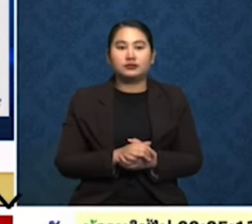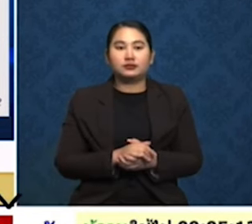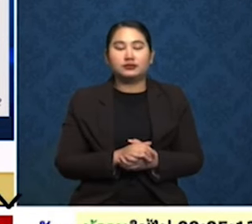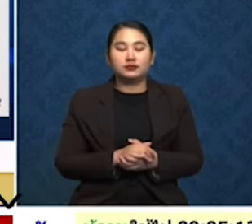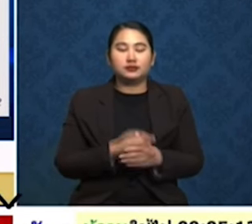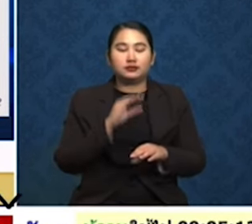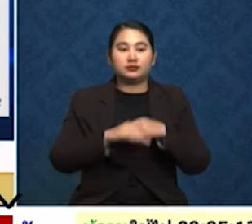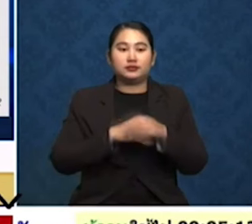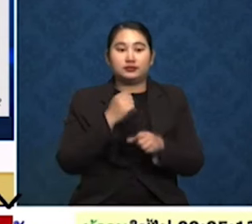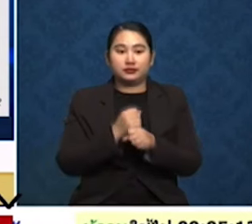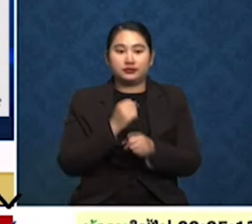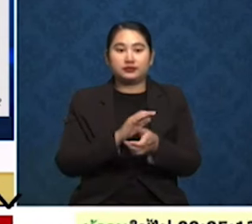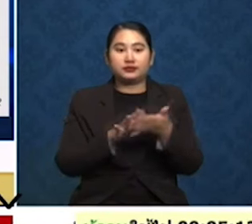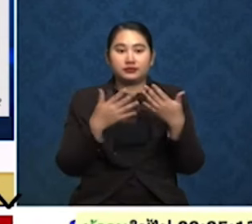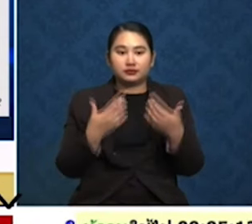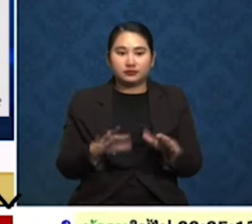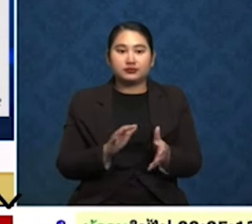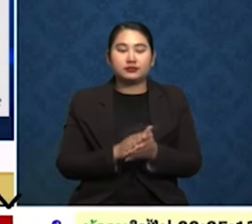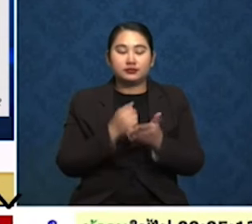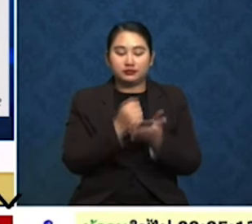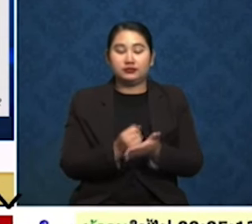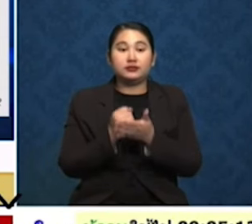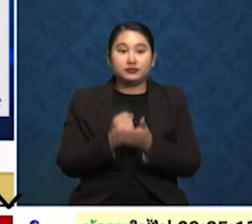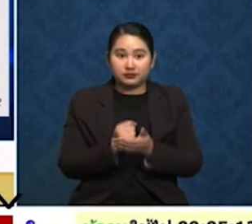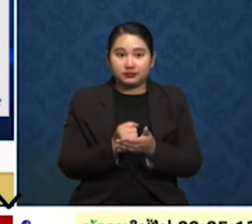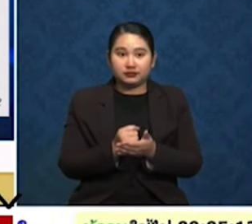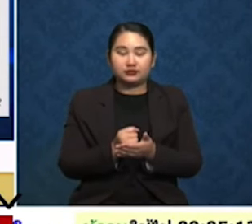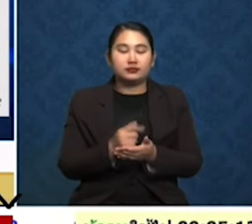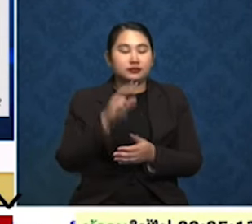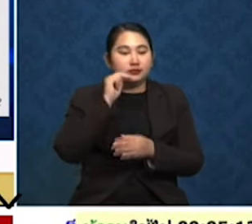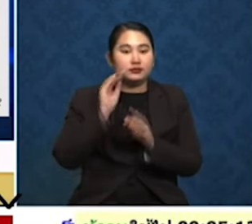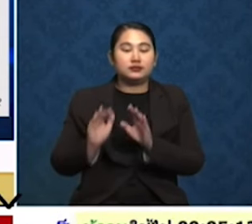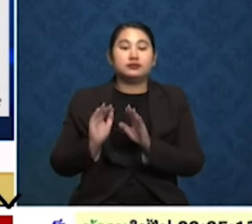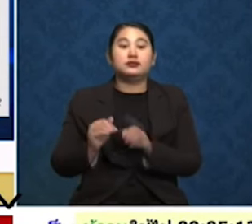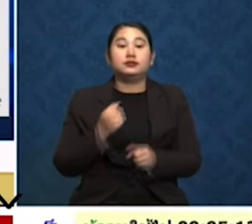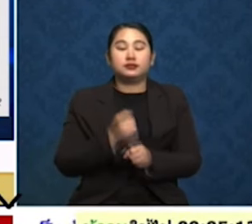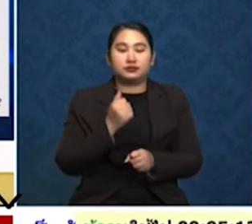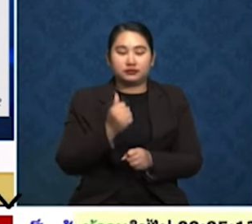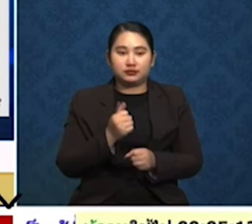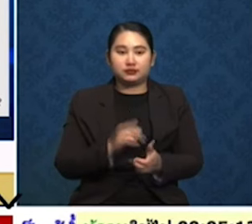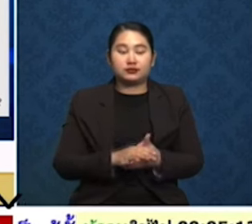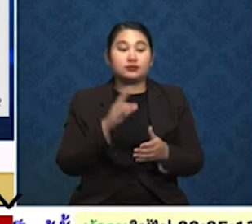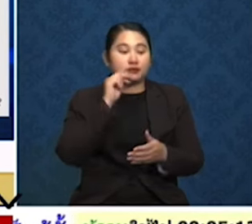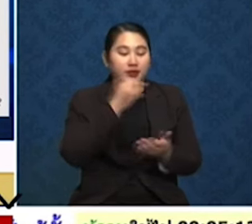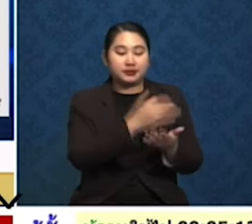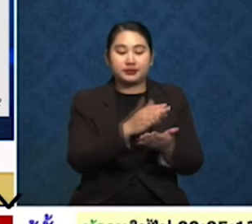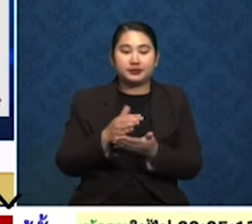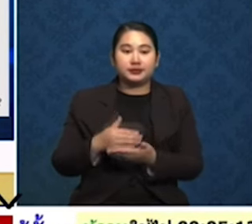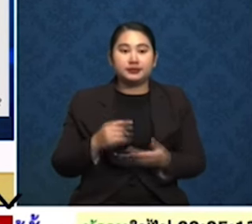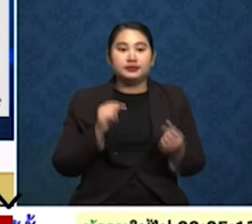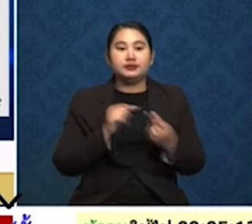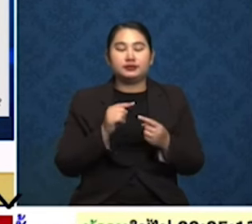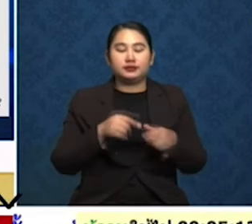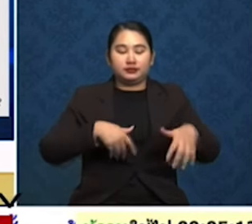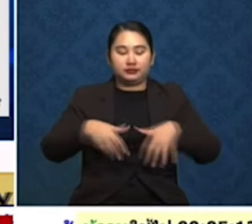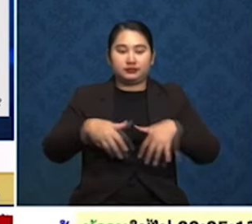ครงการนี้อกัเมื่อดำเนนกเสรจแล้นะครสามารถช่วยพื้ที่ได้เก็บกลปลิมาณน้ำแล้วก็แจกใจน้ำไปโวั